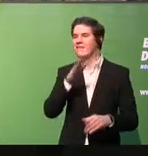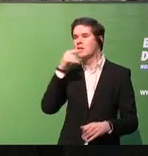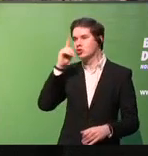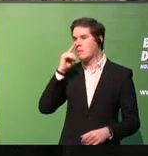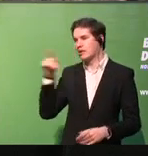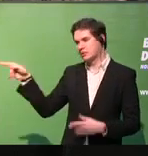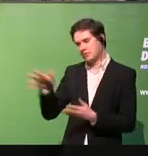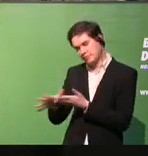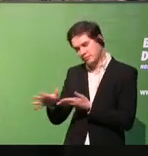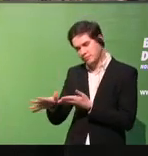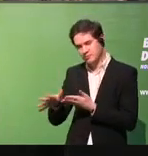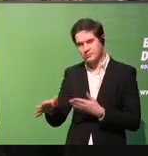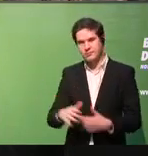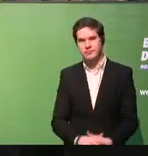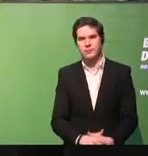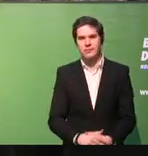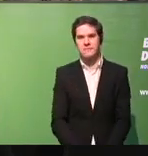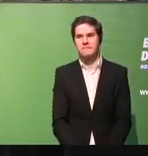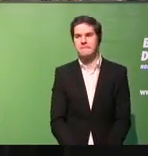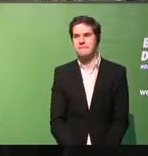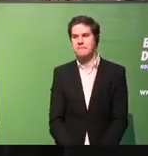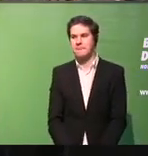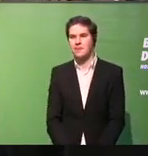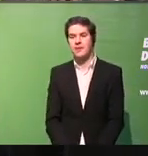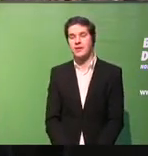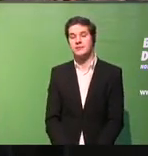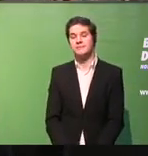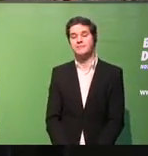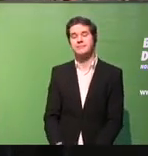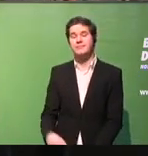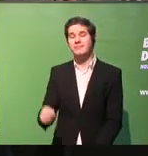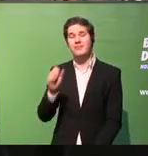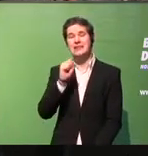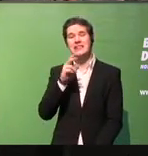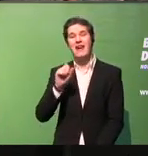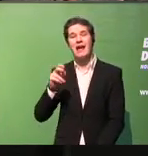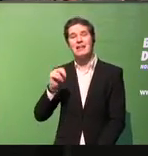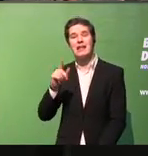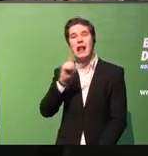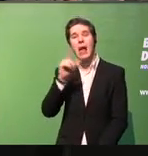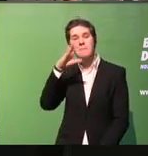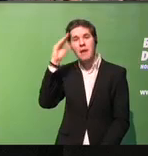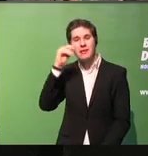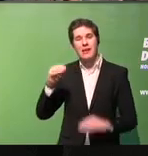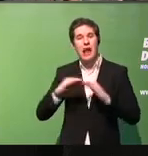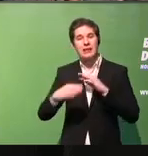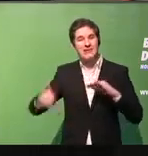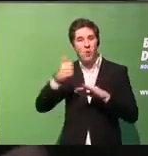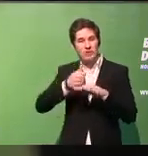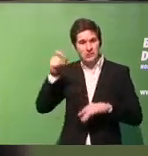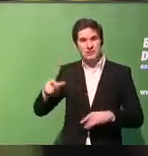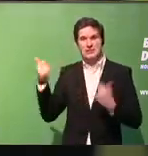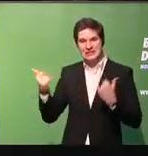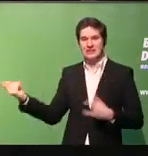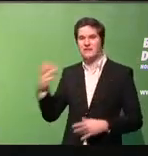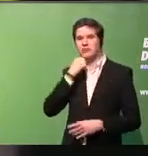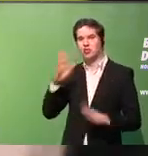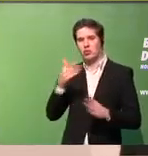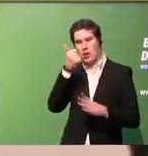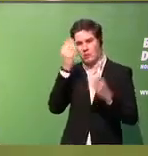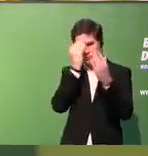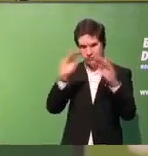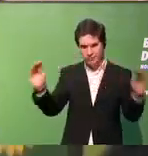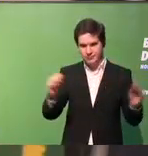Auszählen. Unser Landesvorsitzender Sven Lehmann möchte jetzt noch mal kurz um eure Aufmerksamkeit bitten.